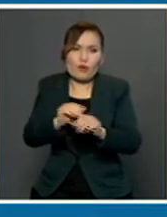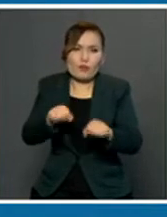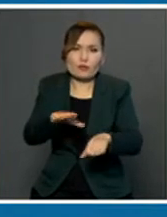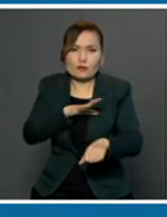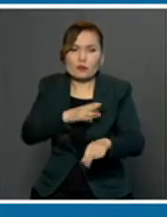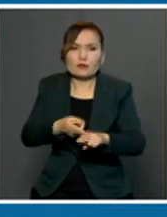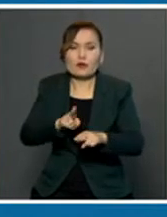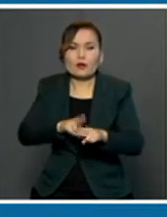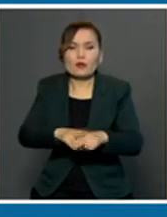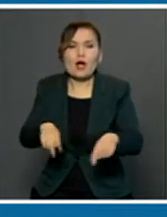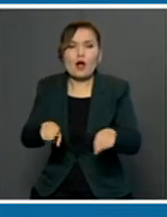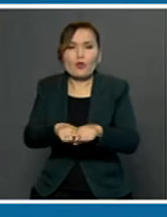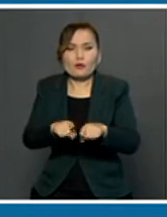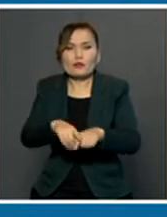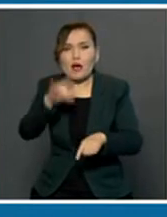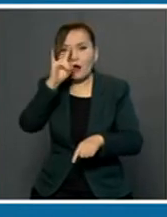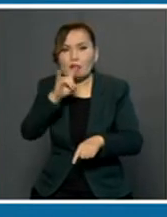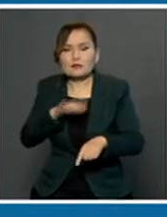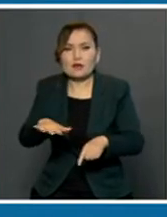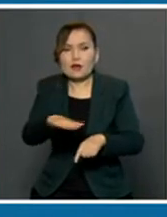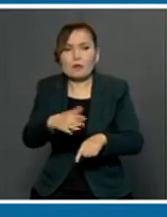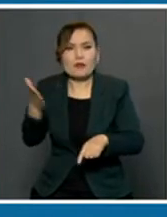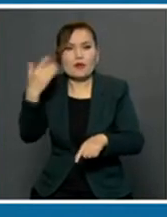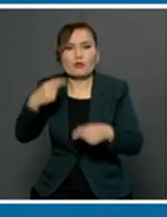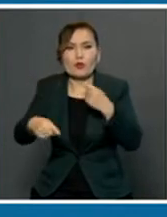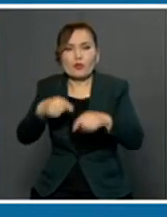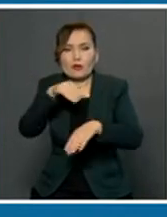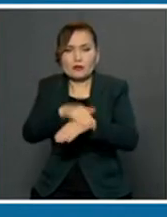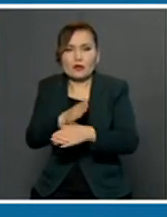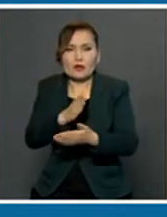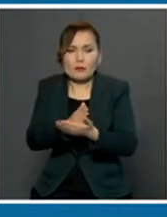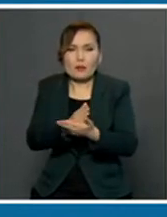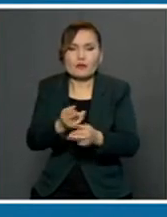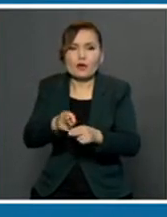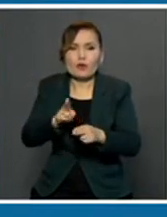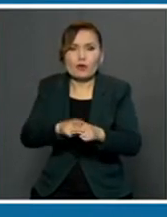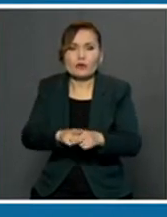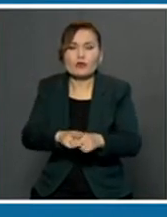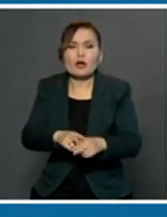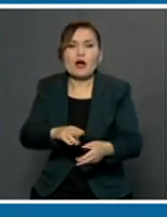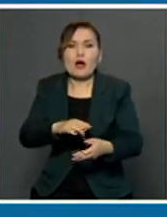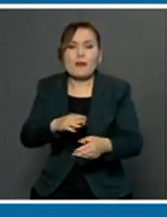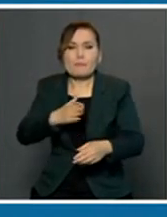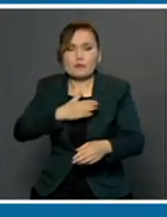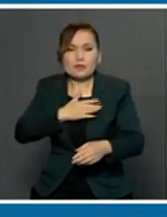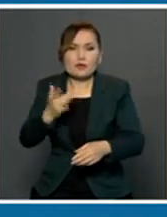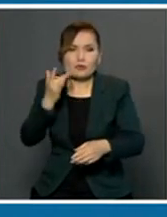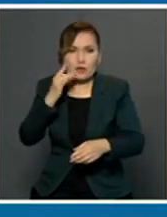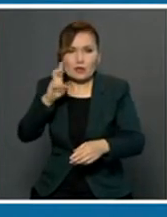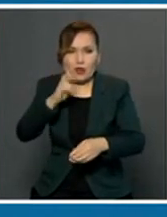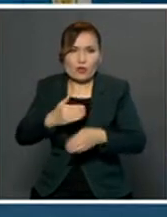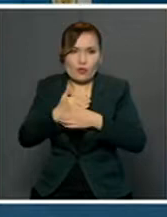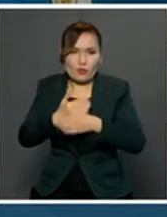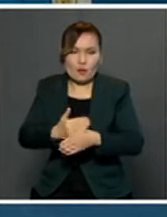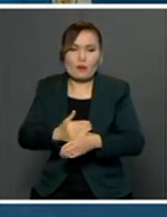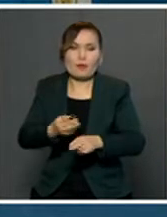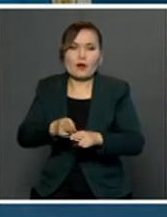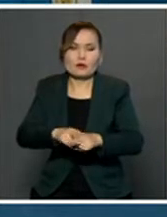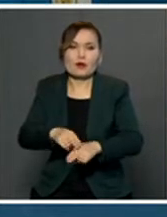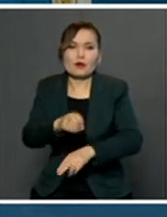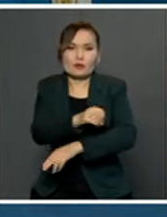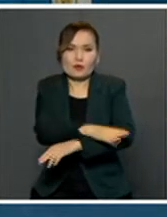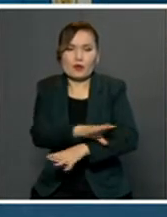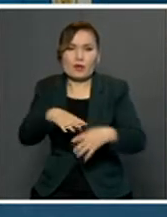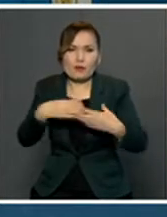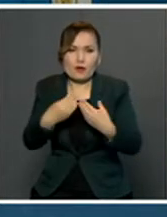Естеріңізде болса, мұндай жағдай елімізде осыған дейін болды. Бірақ кейбір санасыз адамдардың салдарынан нағыз көмекке мұқтаж адамдарға